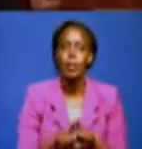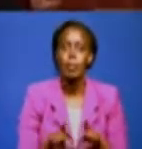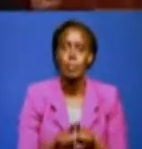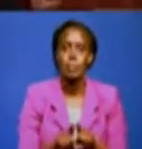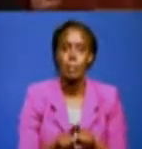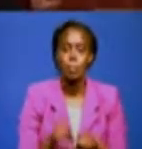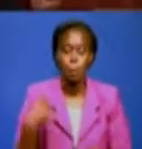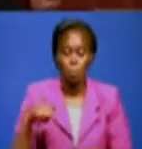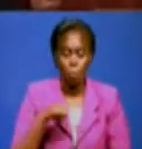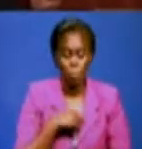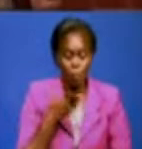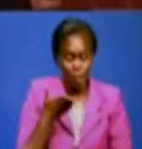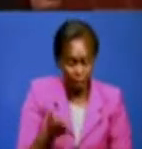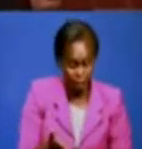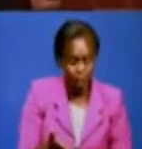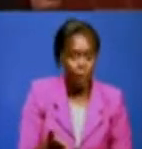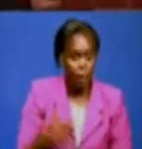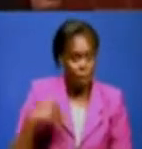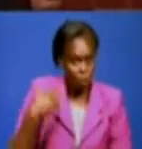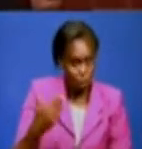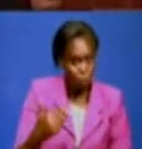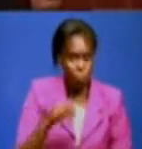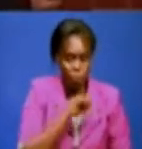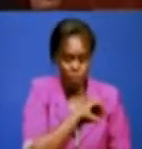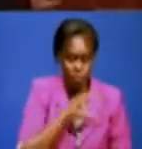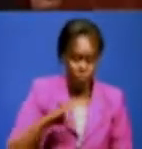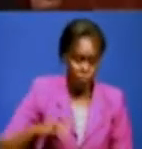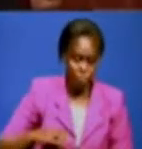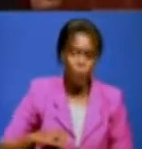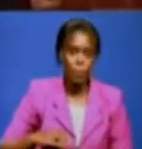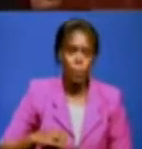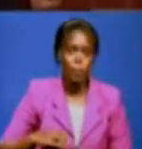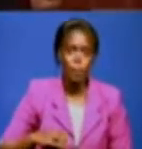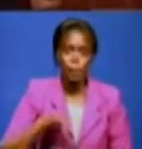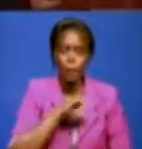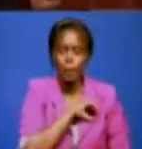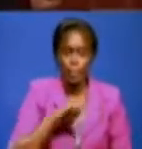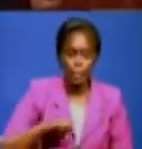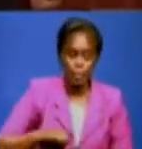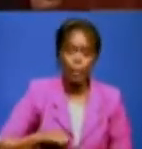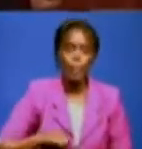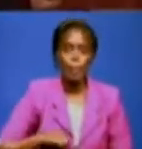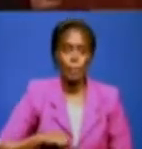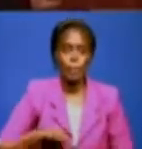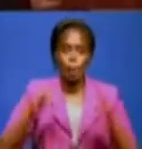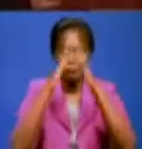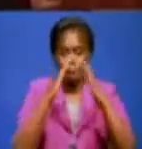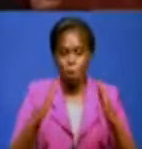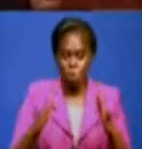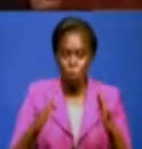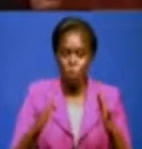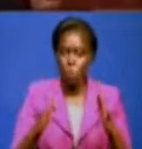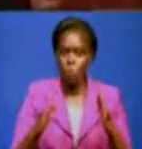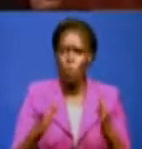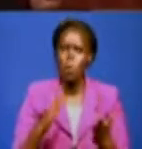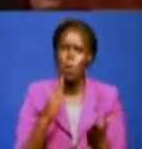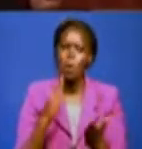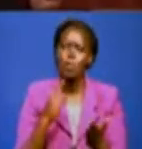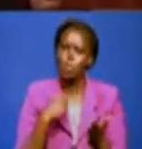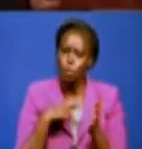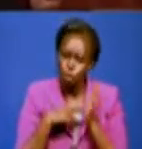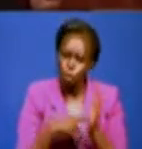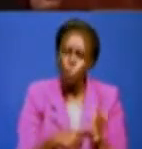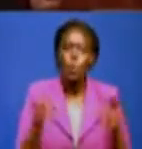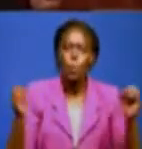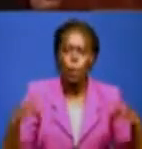bunge na ni wakati sasa kuthibitisha ya kwamba Senate, vile tunavyosema, ndio nyumba kubwa ya bunge